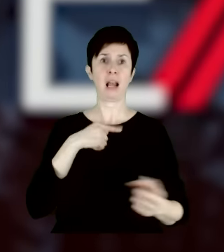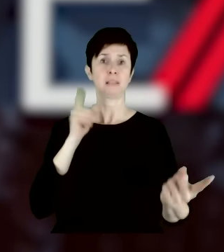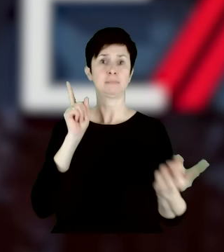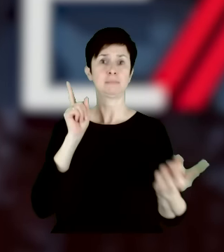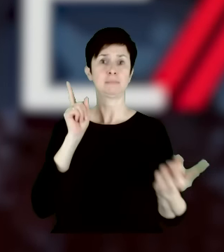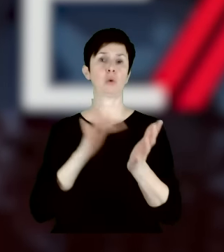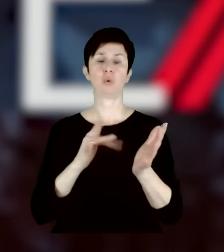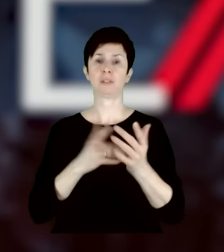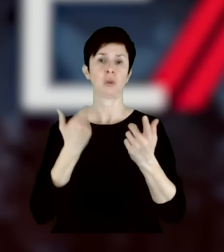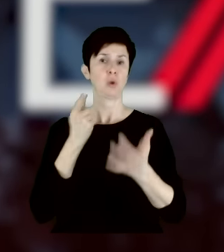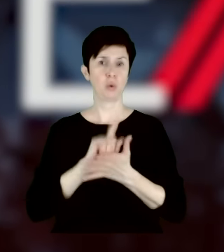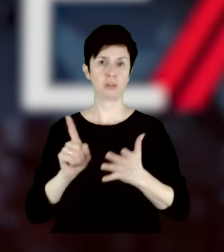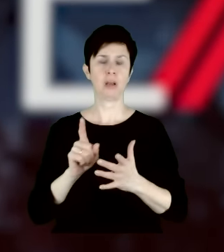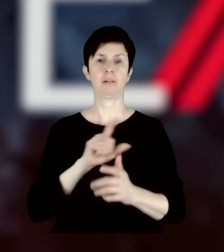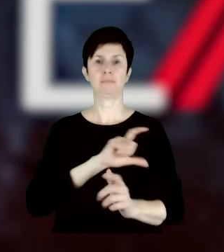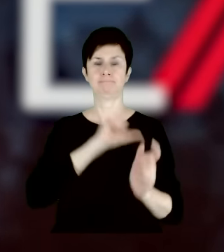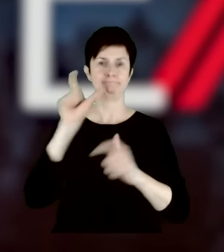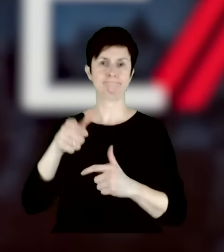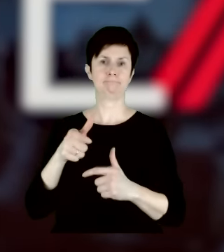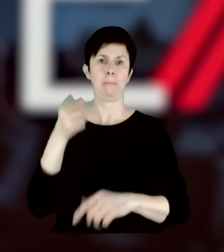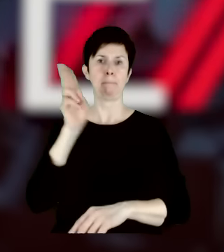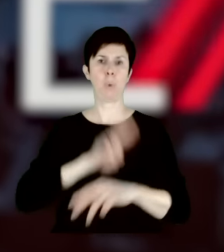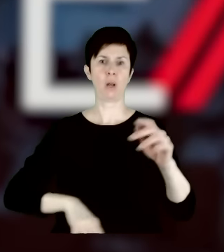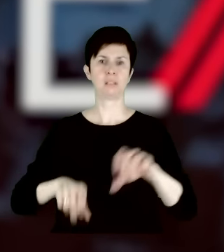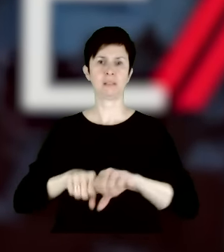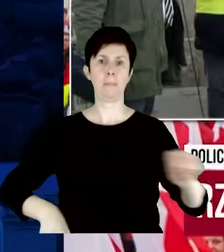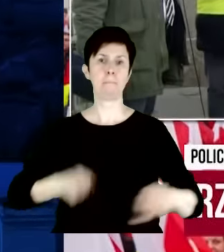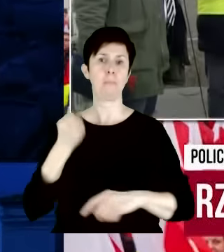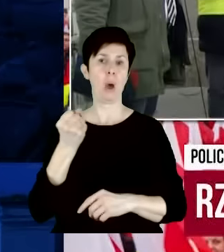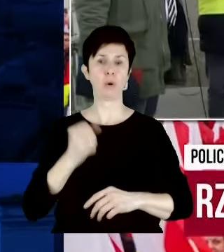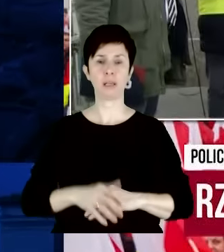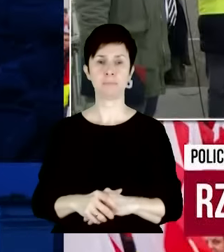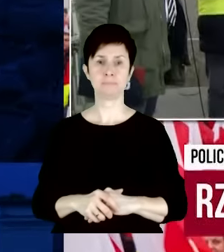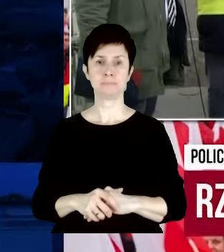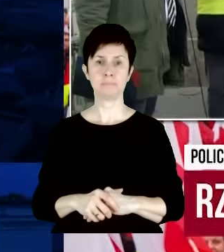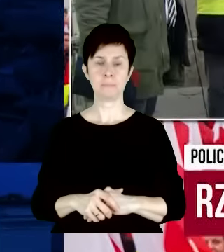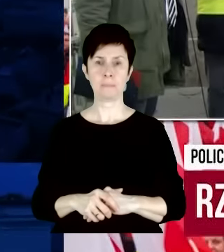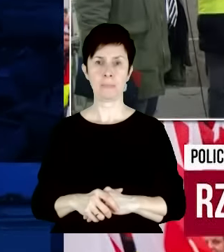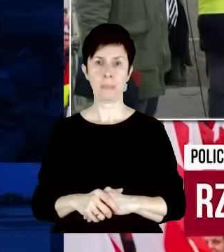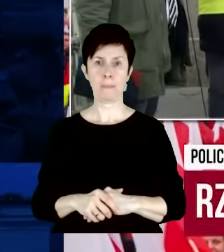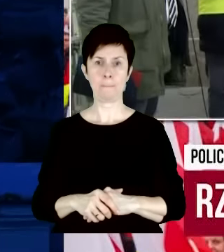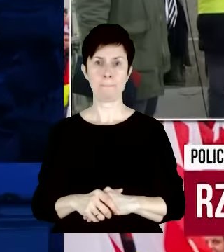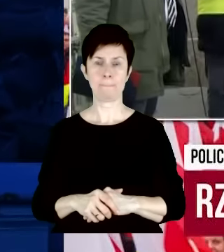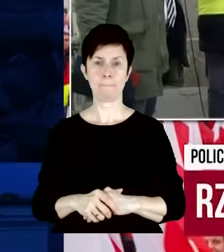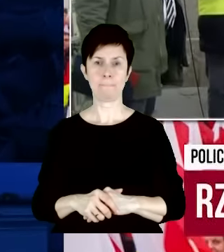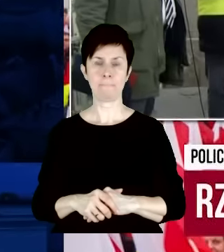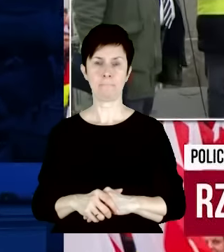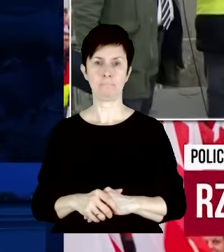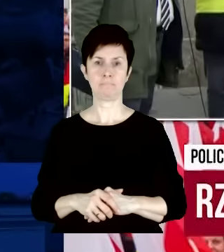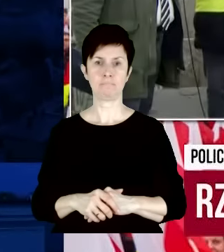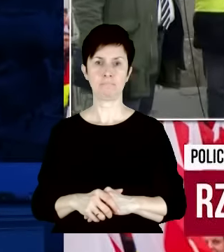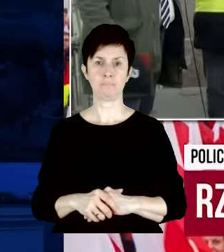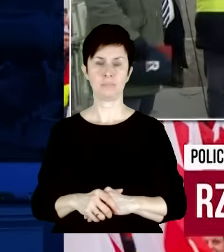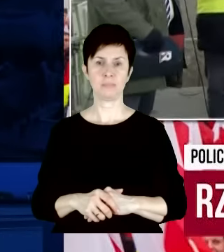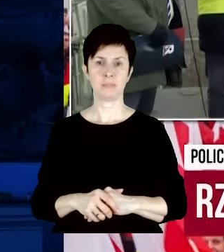Donaldem Tuskiem zorganizowano im spotkanie z policyjną pałką. Byliśmy pod kancelarią premiera i też trzeba tutaj